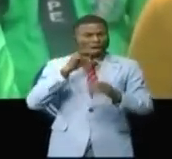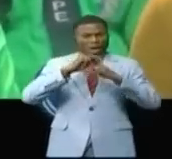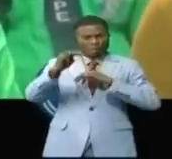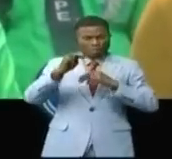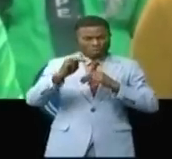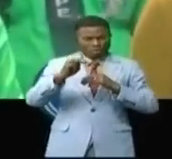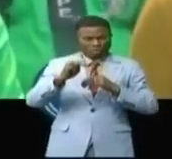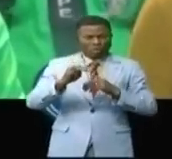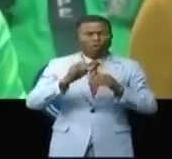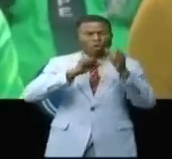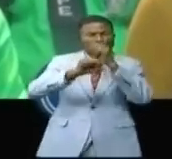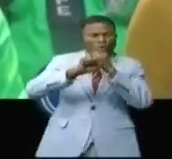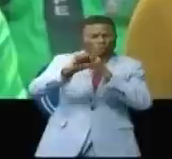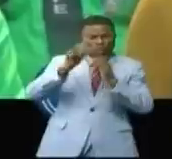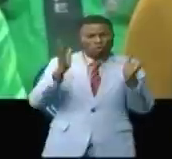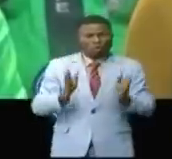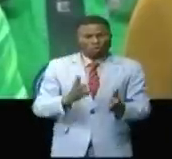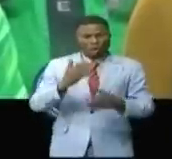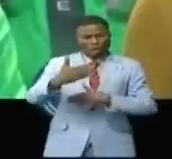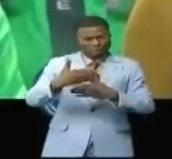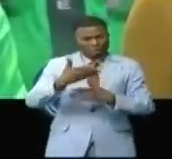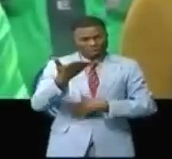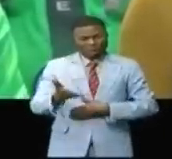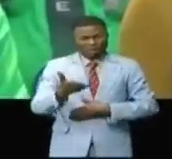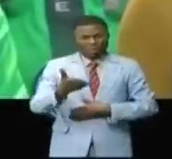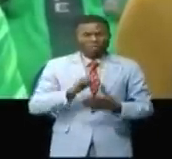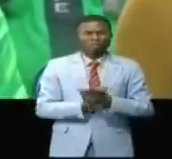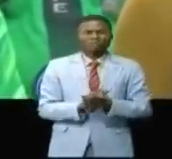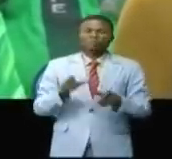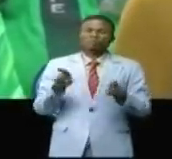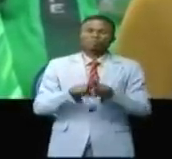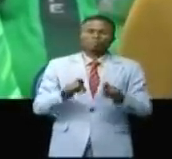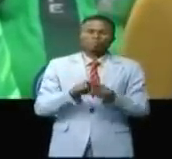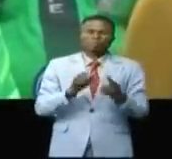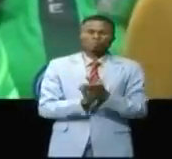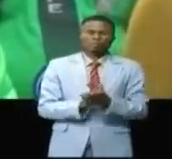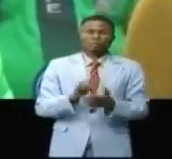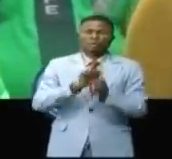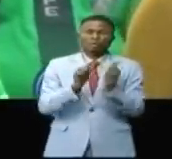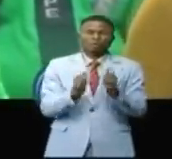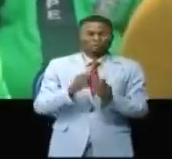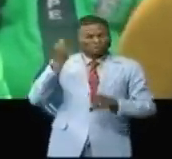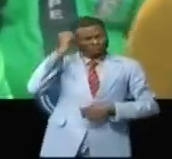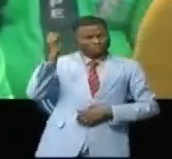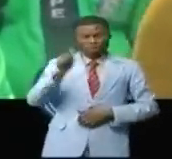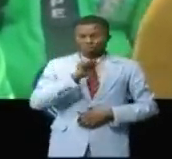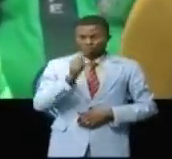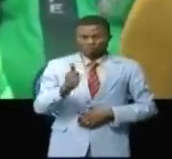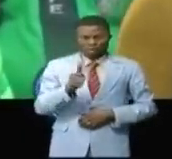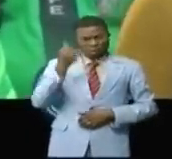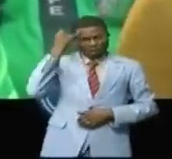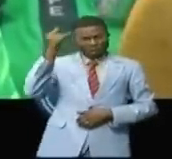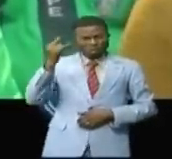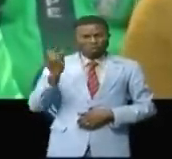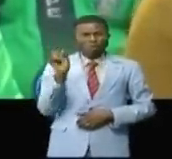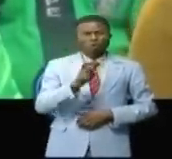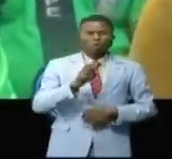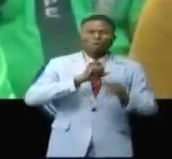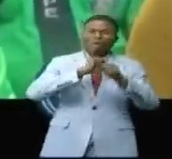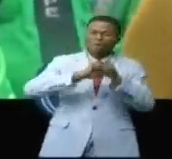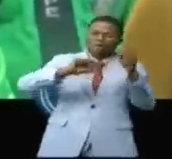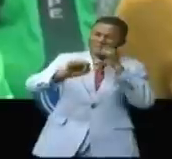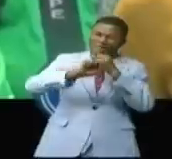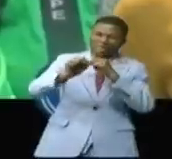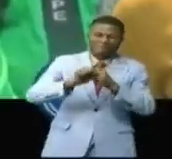verrait les sensibilisateurs passé ce n'est pas comme on dit une techno et parfois les personnes pensent que nous prenons des actions qui ne